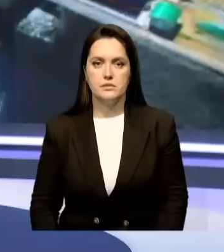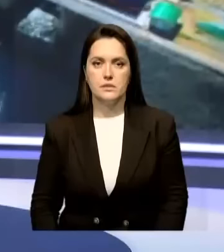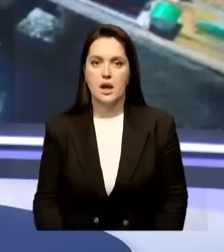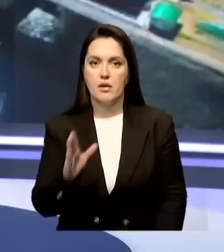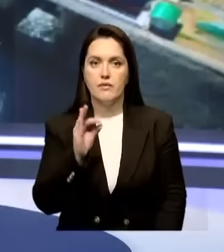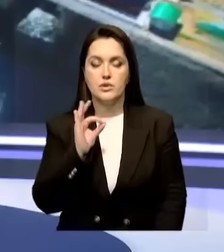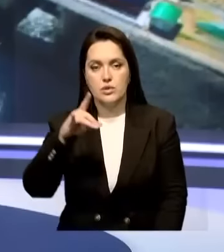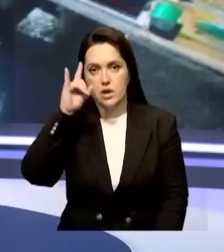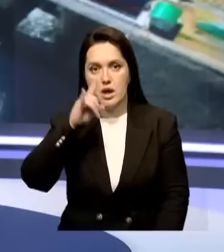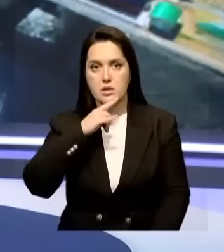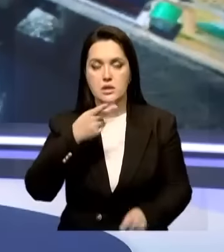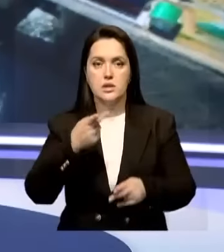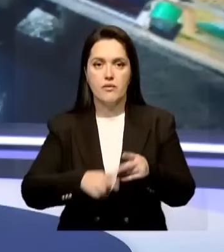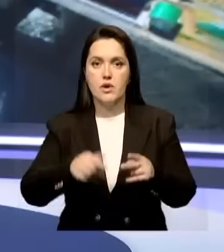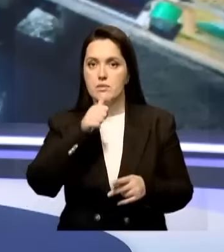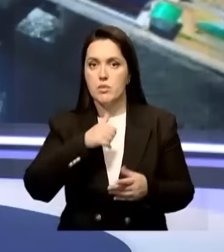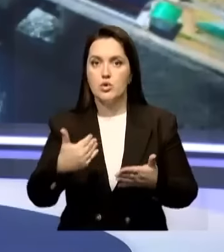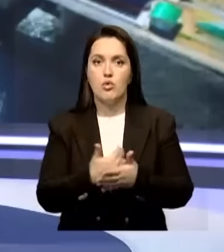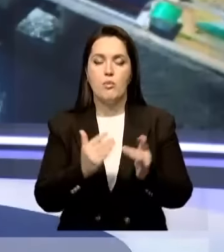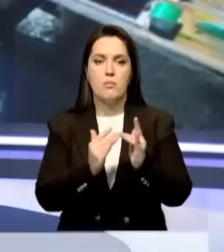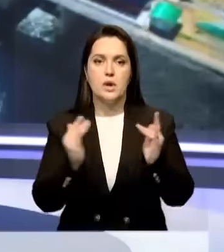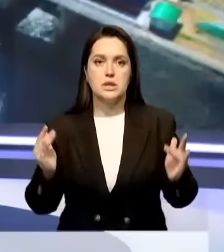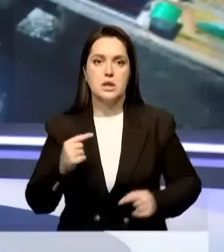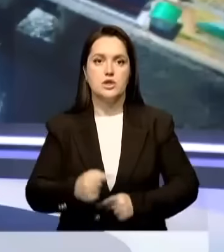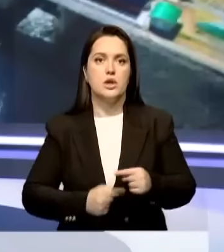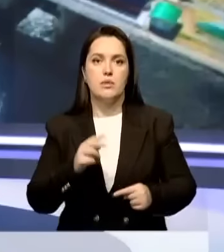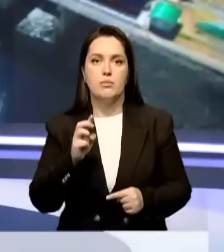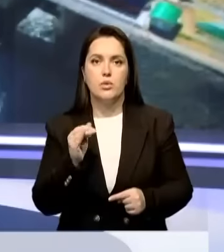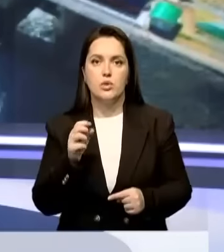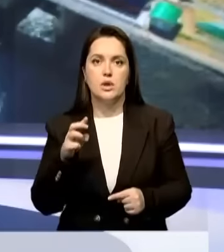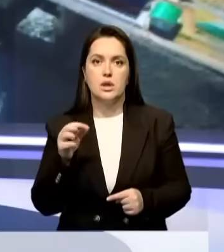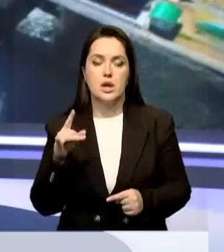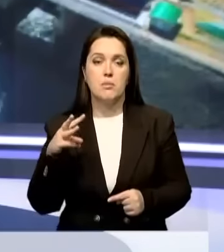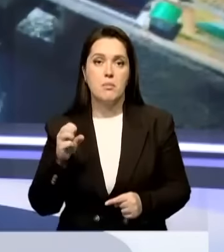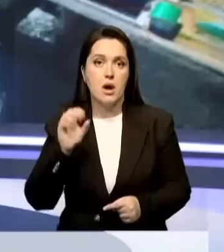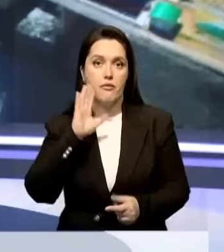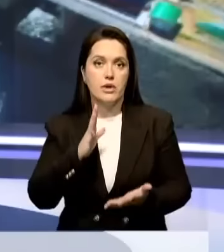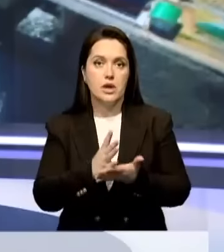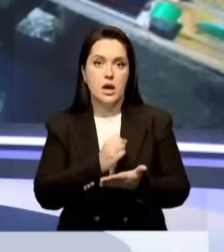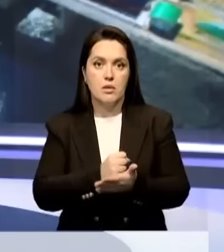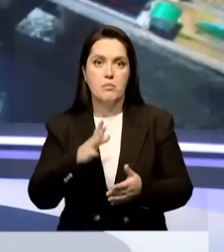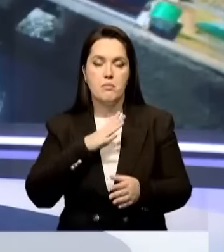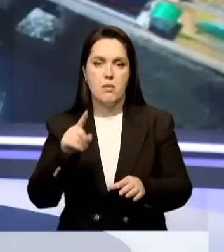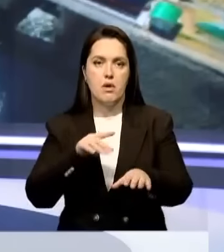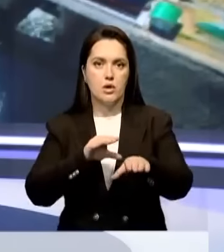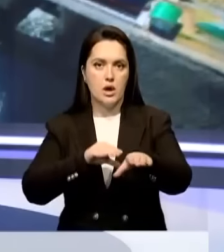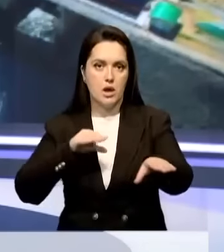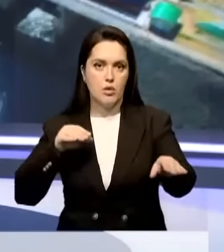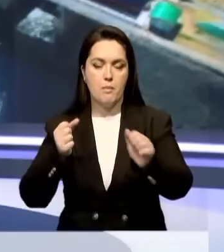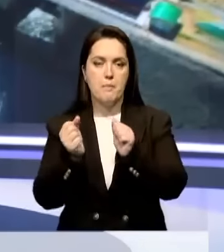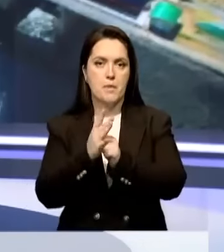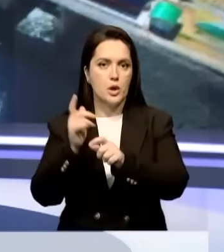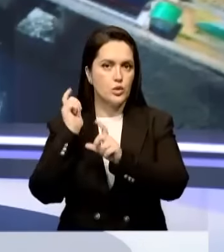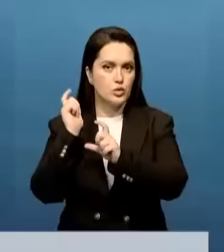На востоке Казахстана завершили испытания нового моста. Через Бухтарминское водохранилище по нему проехала колонна из 15